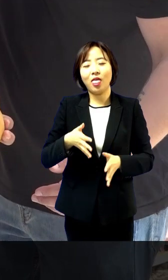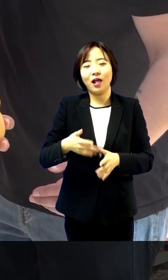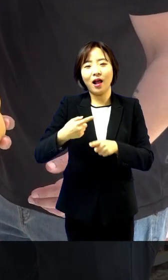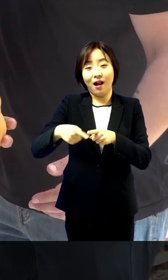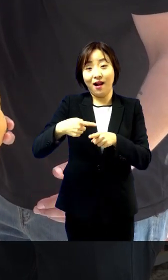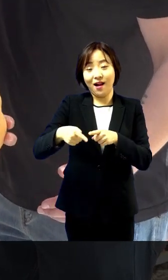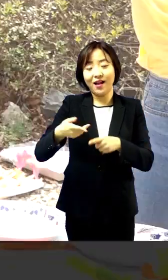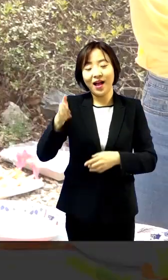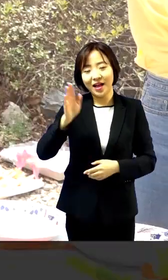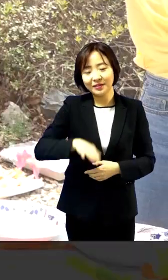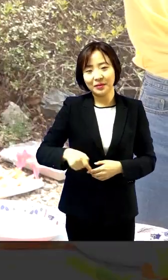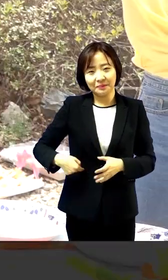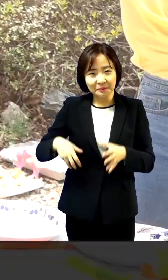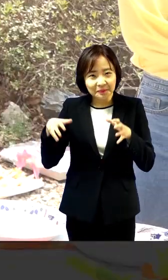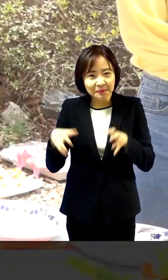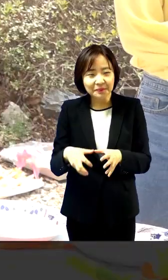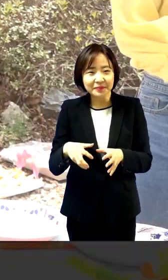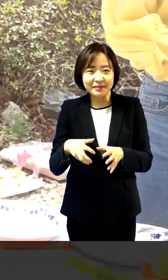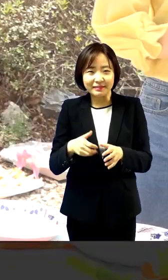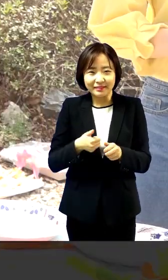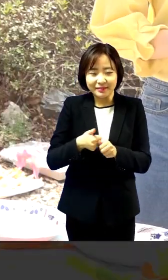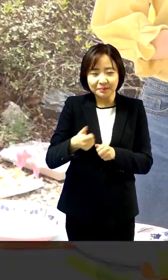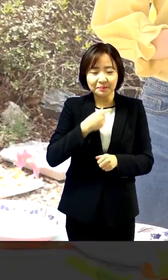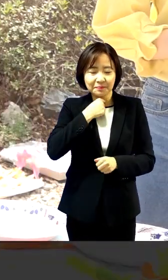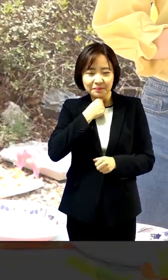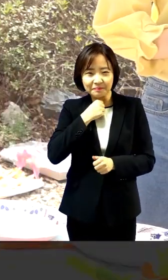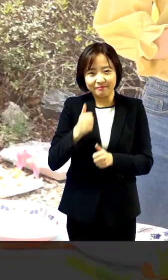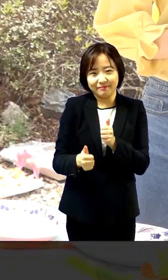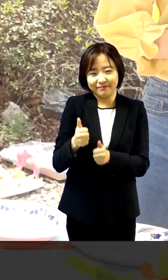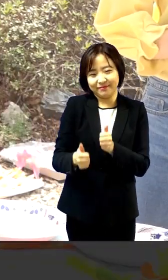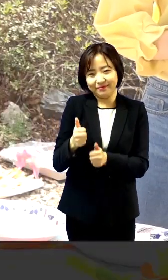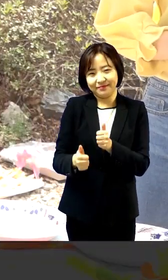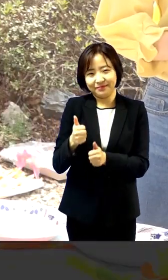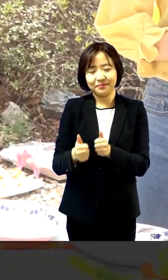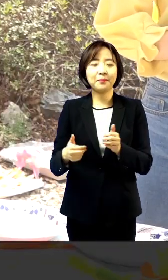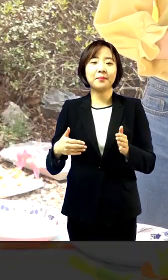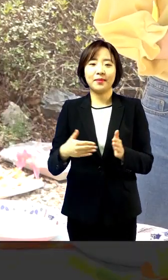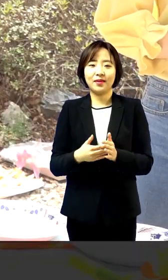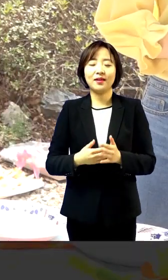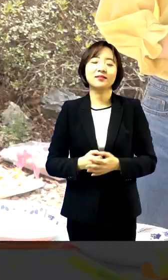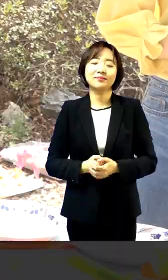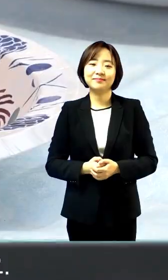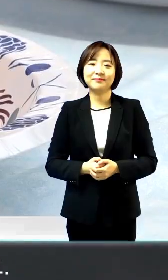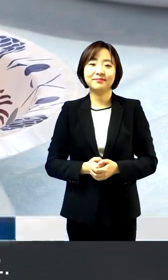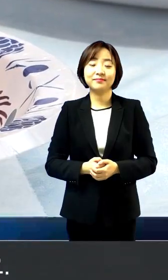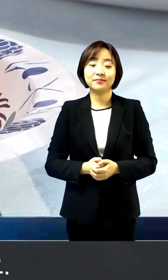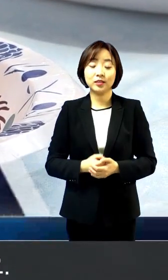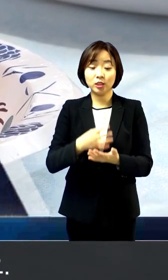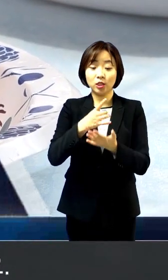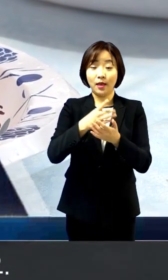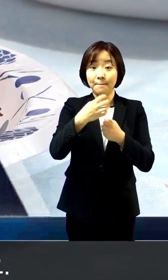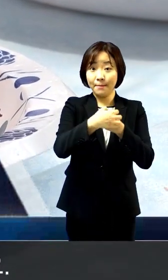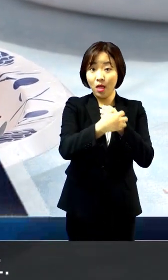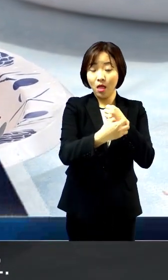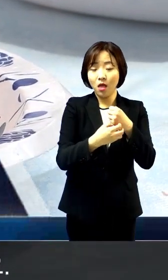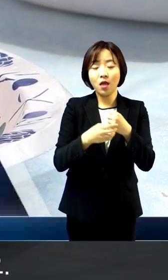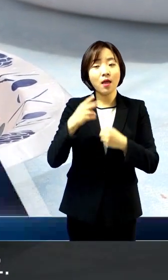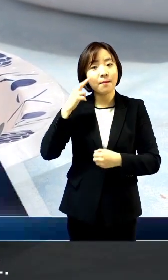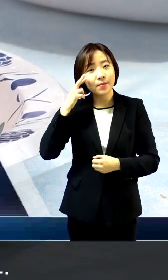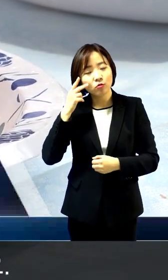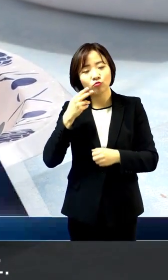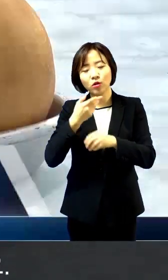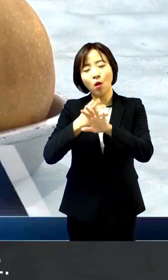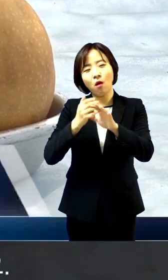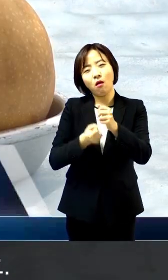칼질이지만 모두가 한마음 한뜻으로 우승을 기원하며 열띤 대결을 펼쳤습니다. 초남배는 미국 등 해외